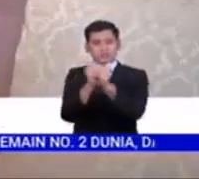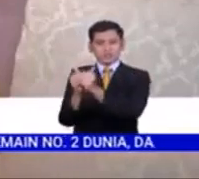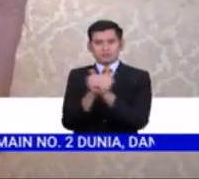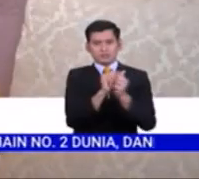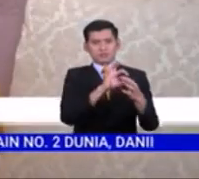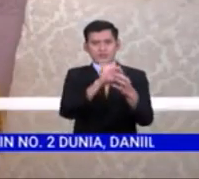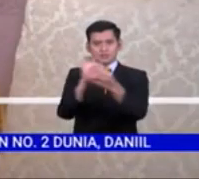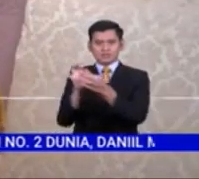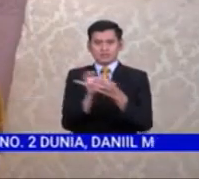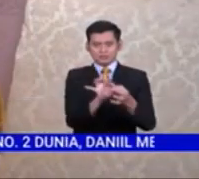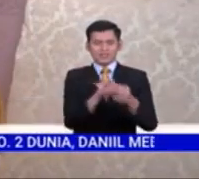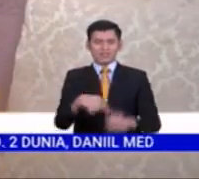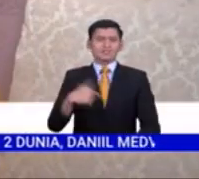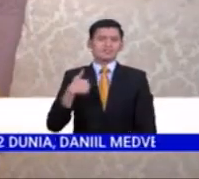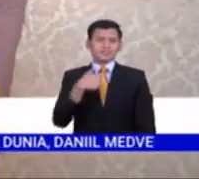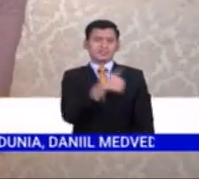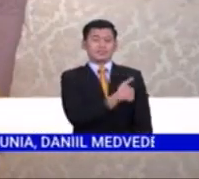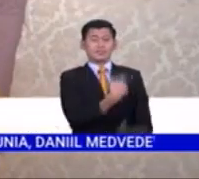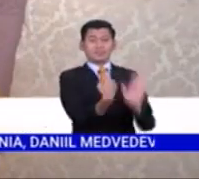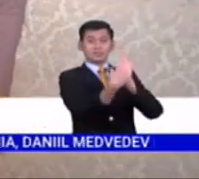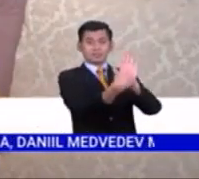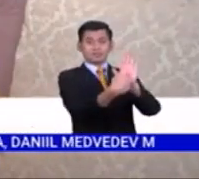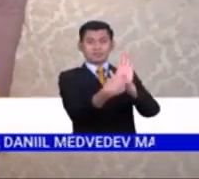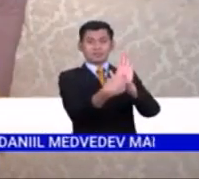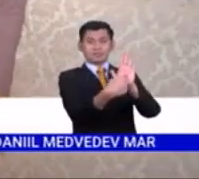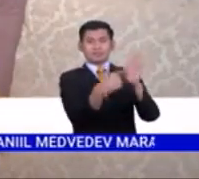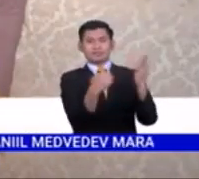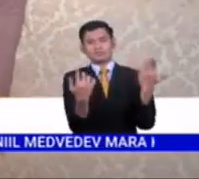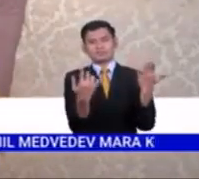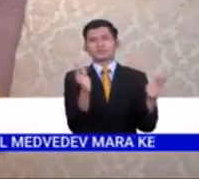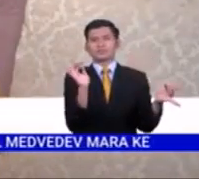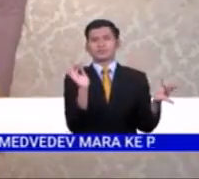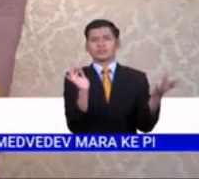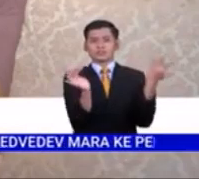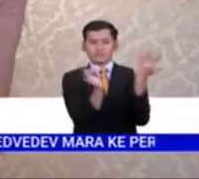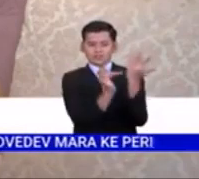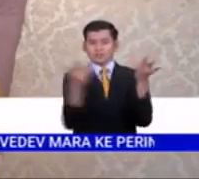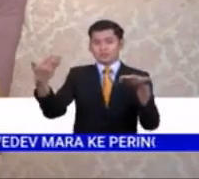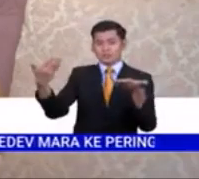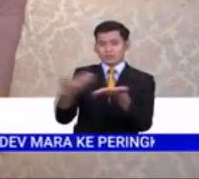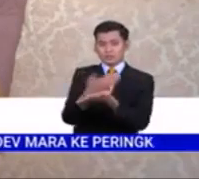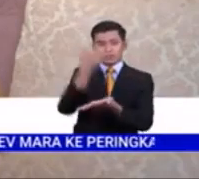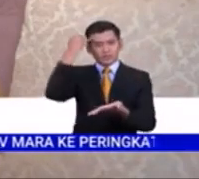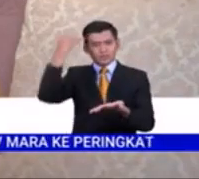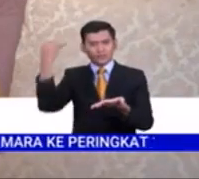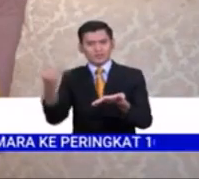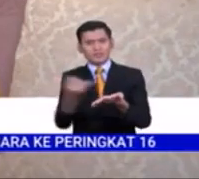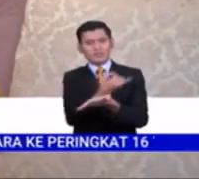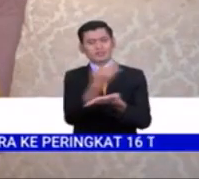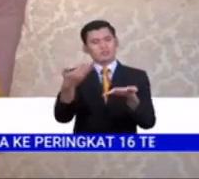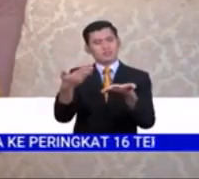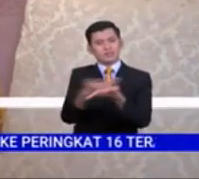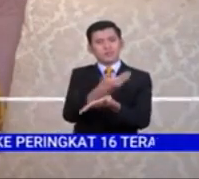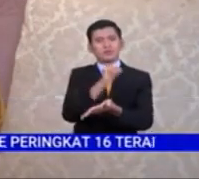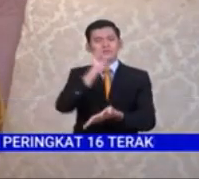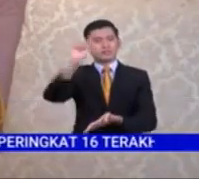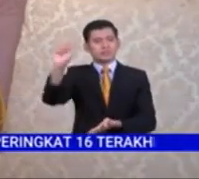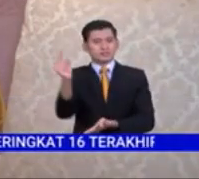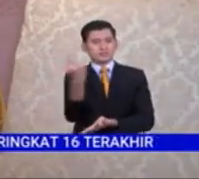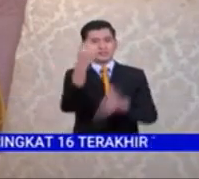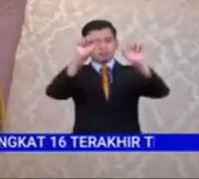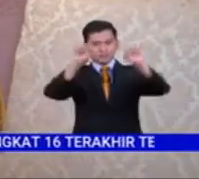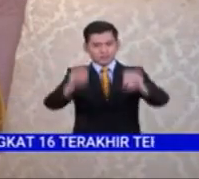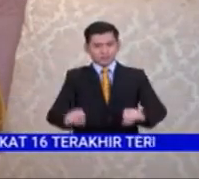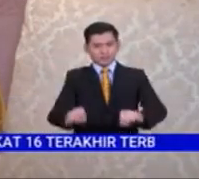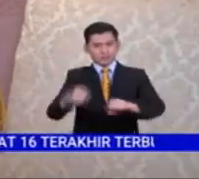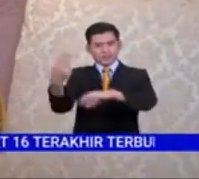Kita dapat mengenengahkan teknologi dan idea baru, inovasi yang bukan sahaja boleh